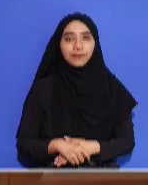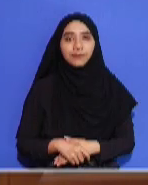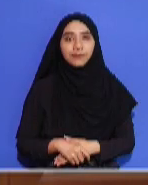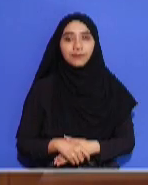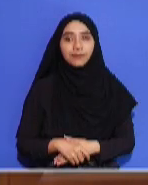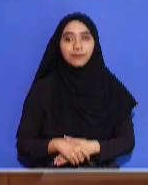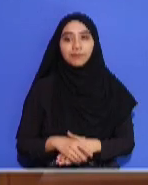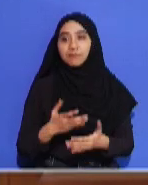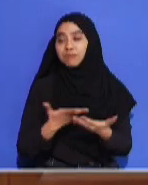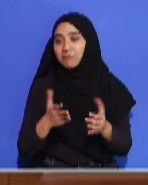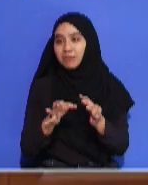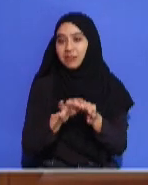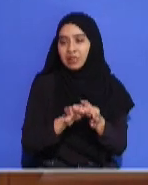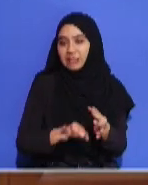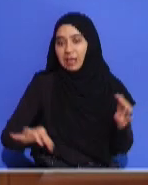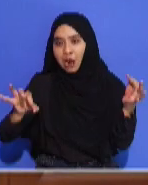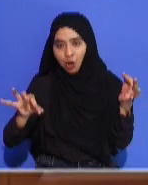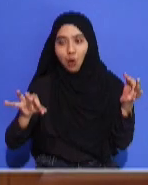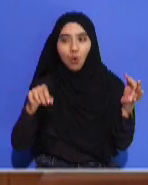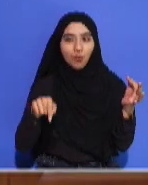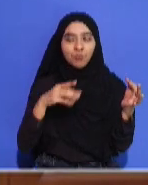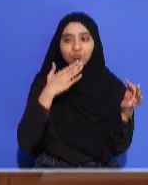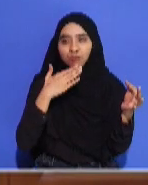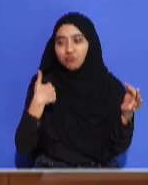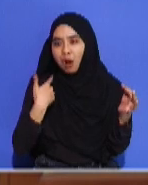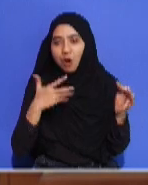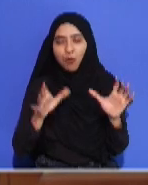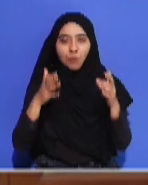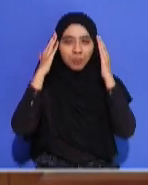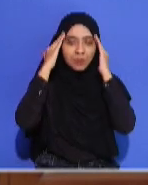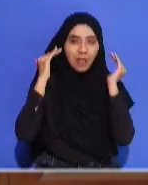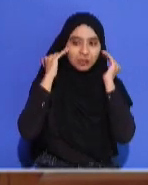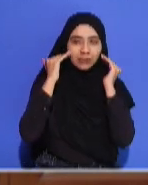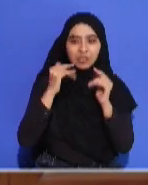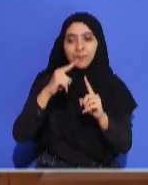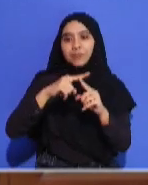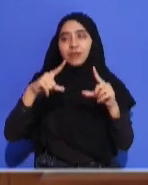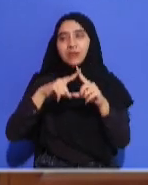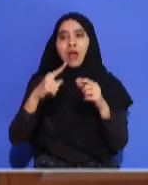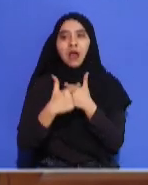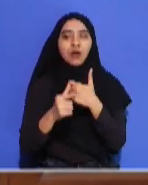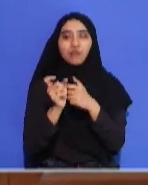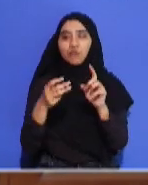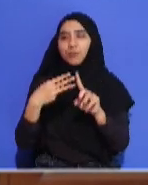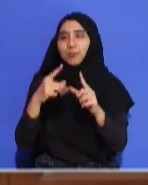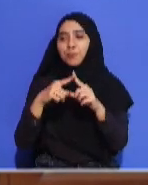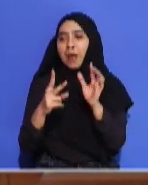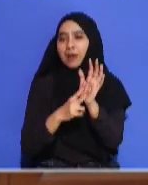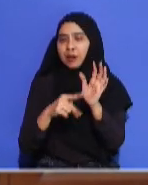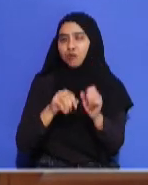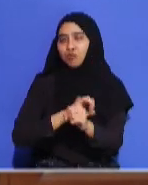Para pamirsa, taneman terong gadahanipun kadang tani ing laladan Tayuban, Panjatan Kulon Progo katrajang virus